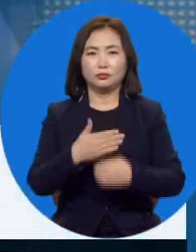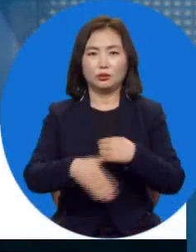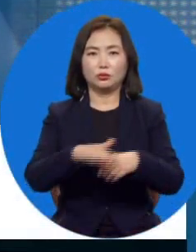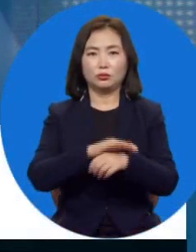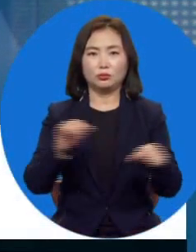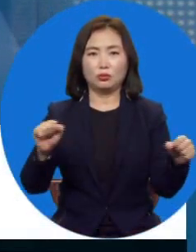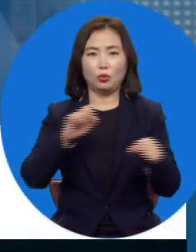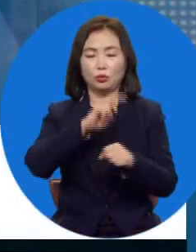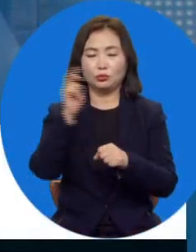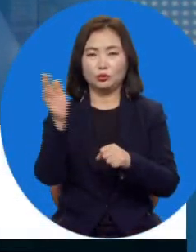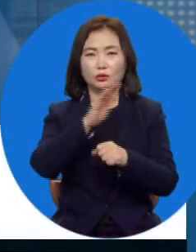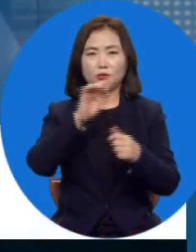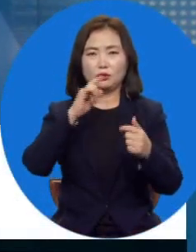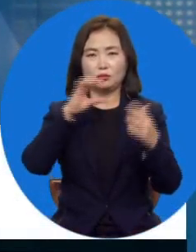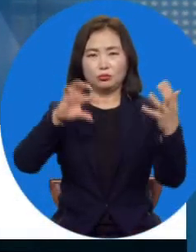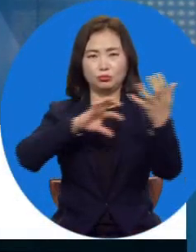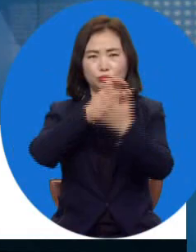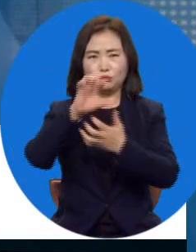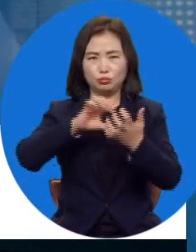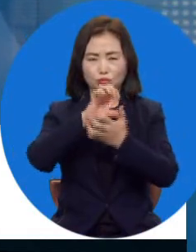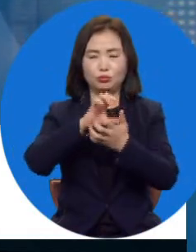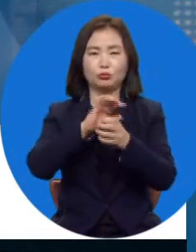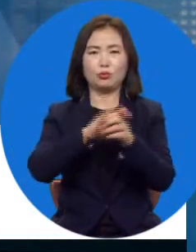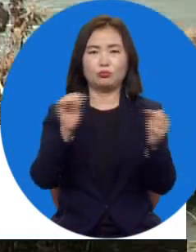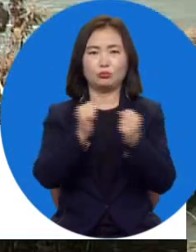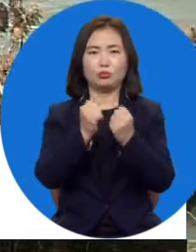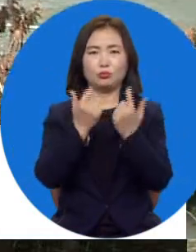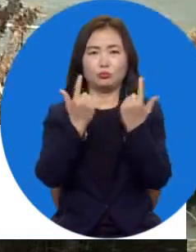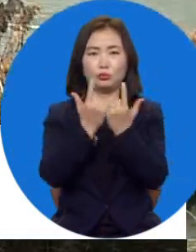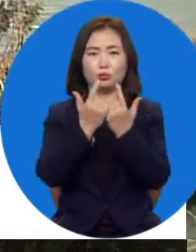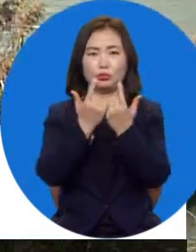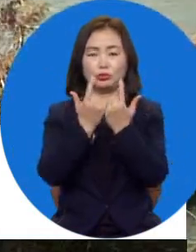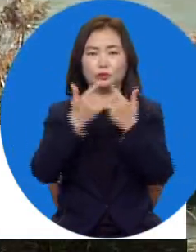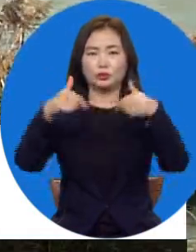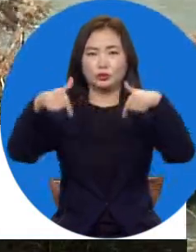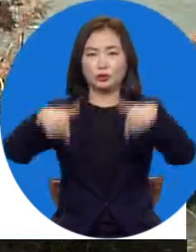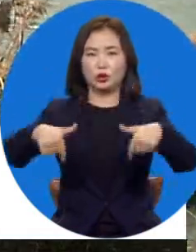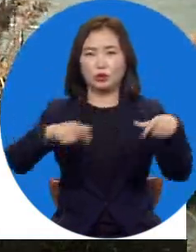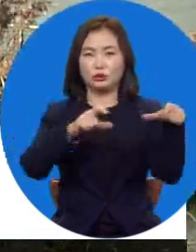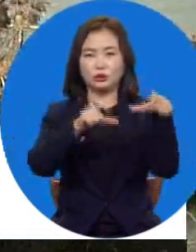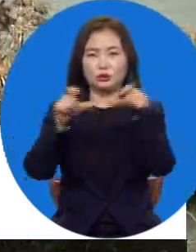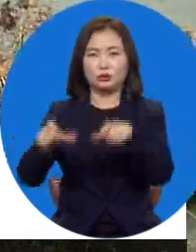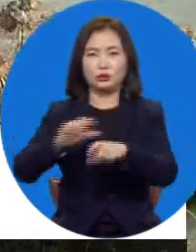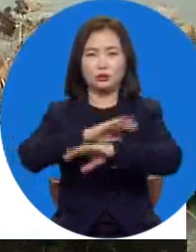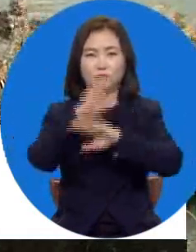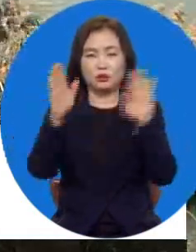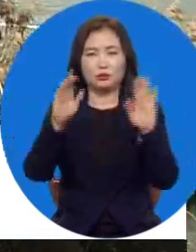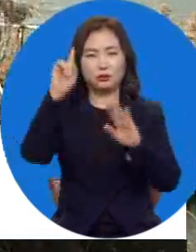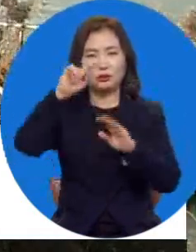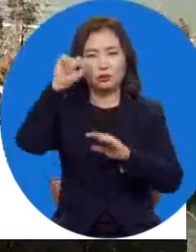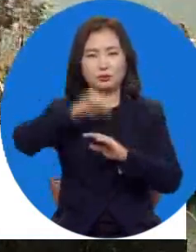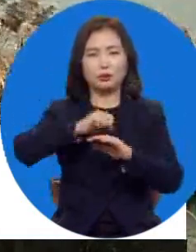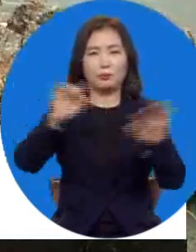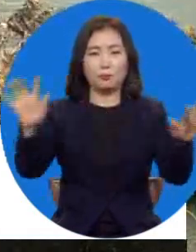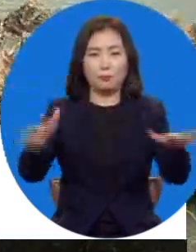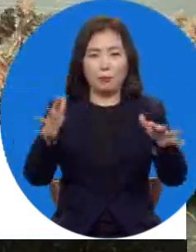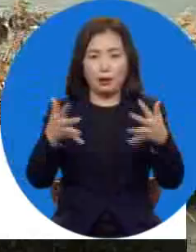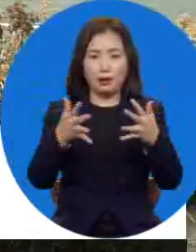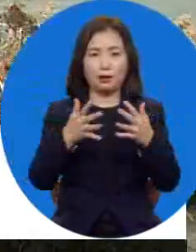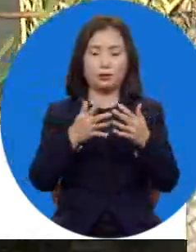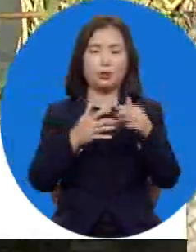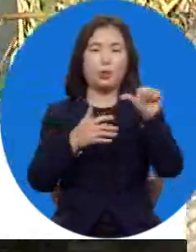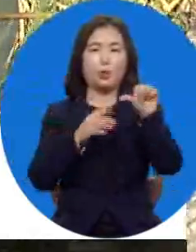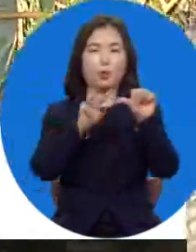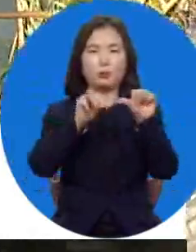대구와 경북지역 은 오후부터 차차 흐린 날씨를 보이겠습니다 경북 북부와 서부 지역에는 낮부터 내일 새벽까지 바람과